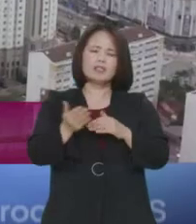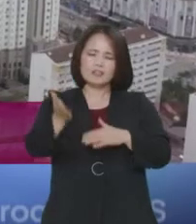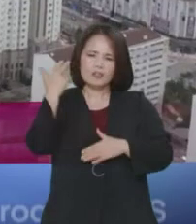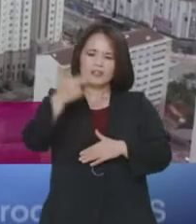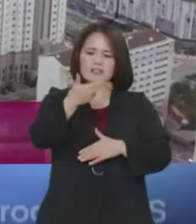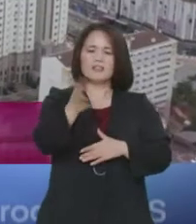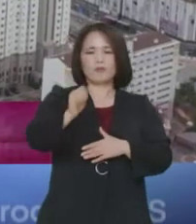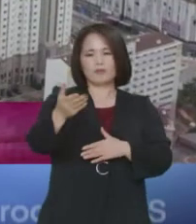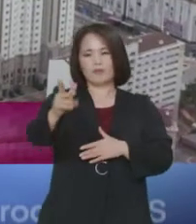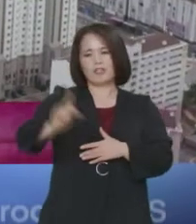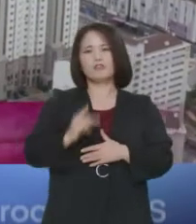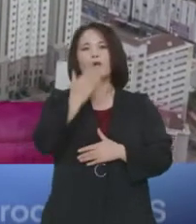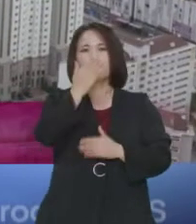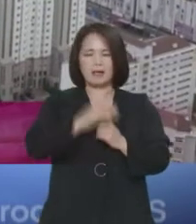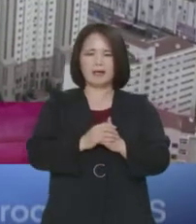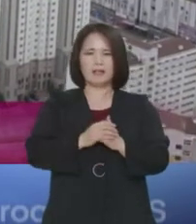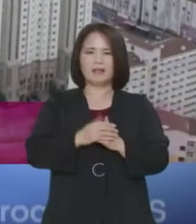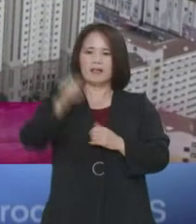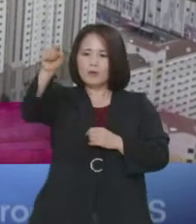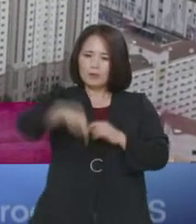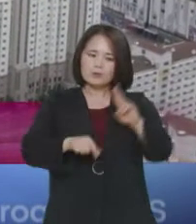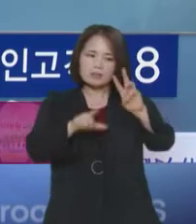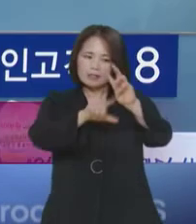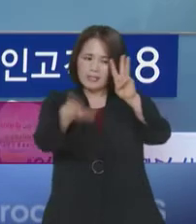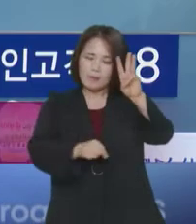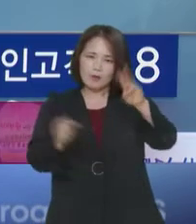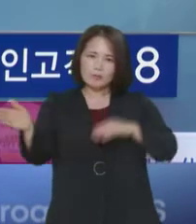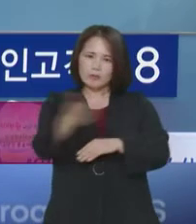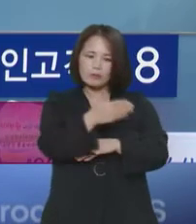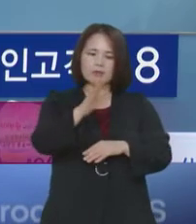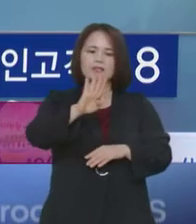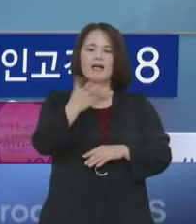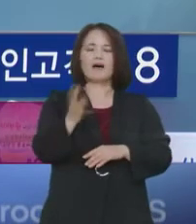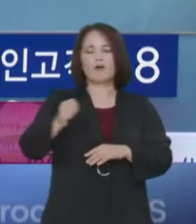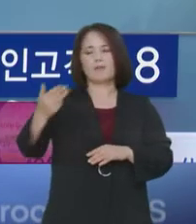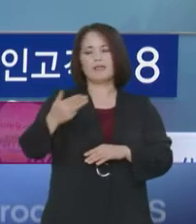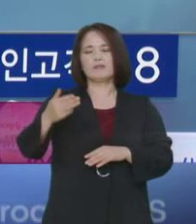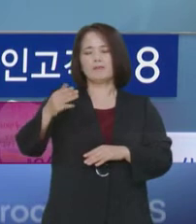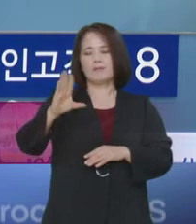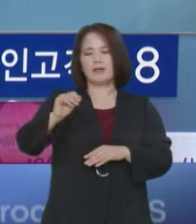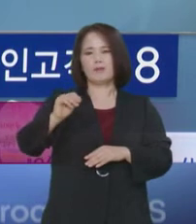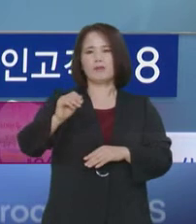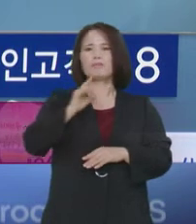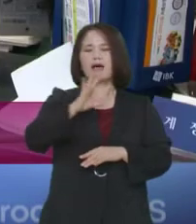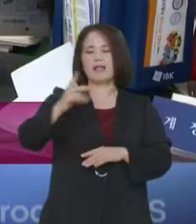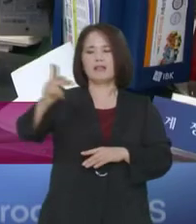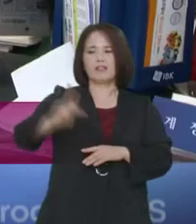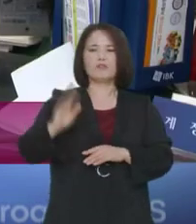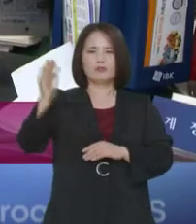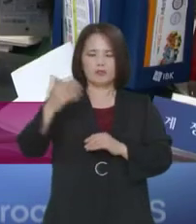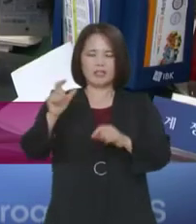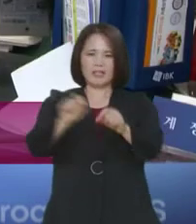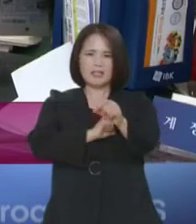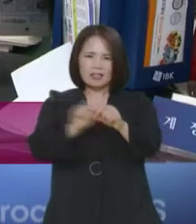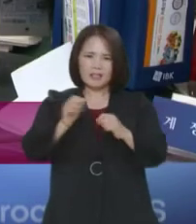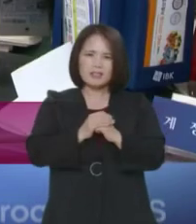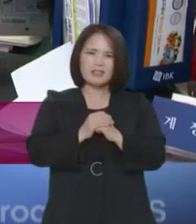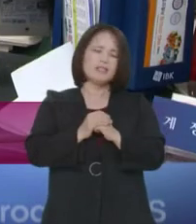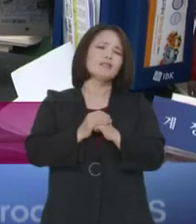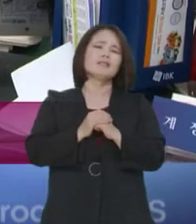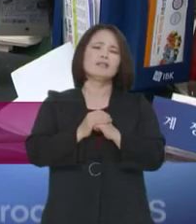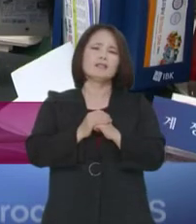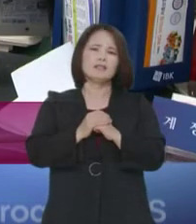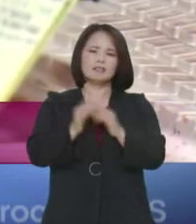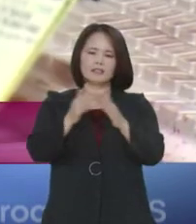대출을 받을 수 있는데요 오는 3월부터는 4억 8천만원 밖에 그 퇴출을 받을 수 없습니다 특히 의 다 주 책자는